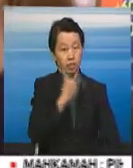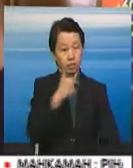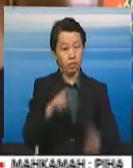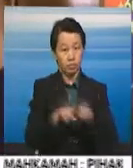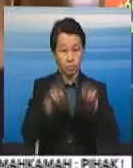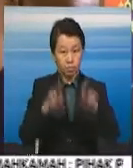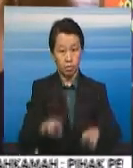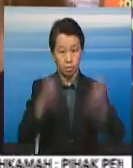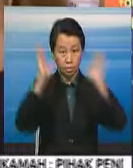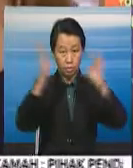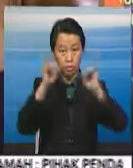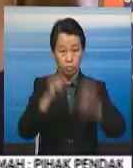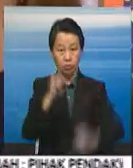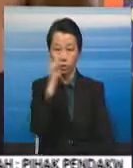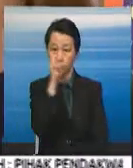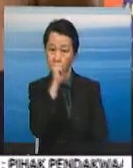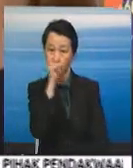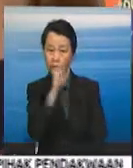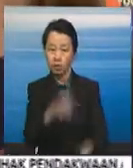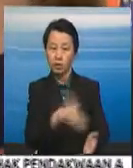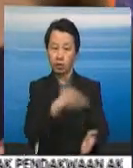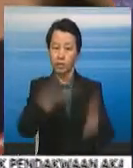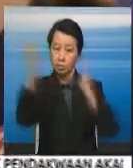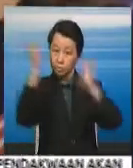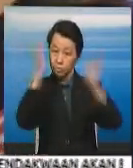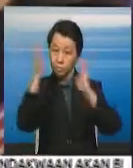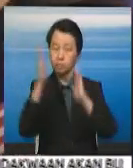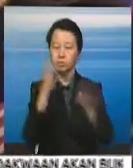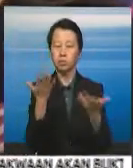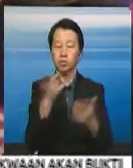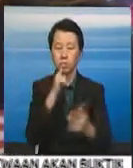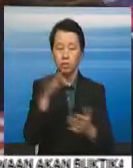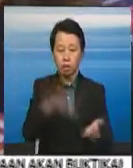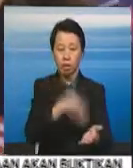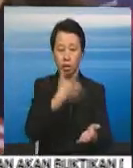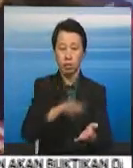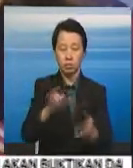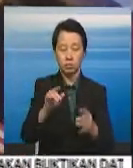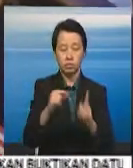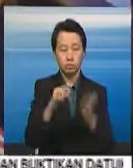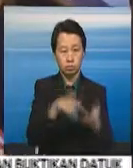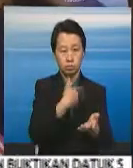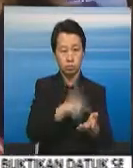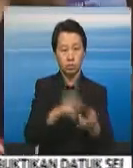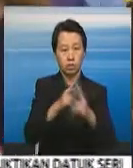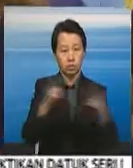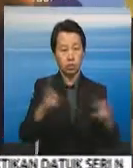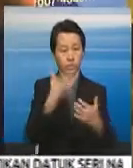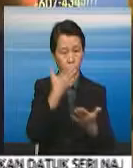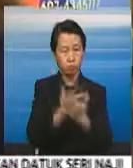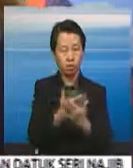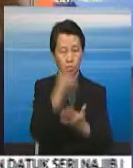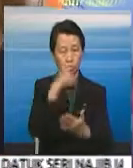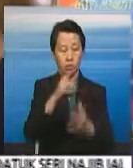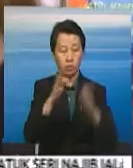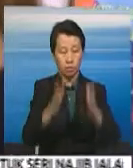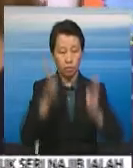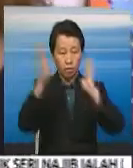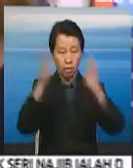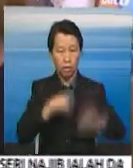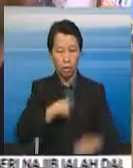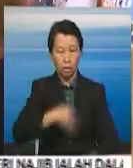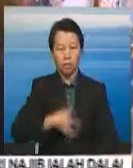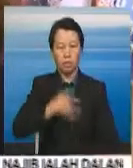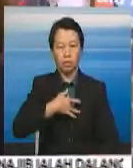rakyat Malaysia dapat nyanyi lagu patriotik sebab lagu ni memang sangat bermakna. Jadi sebagai warga negara, Winnie